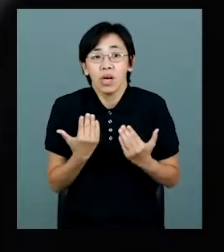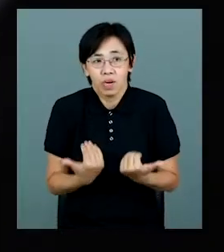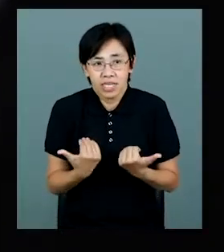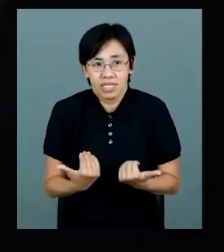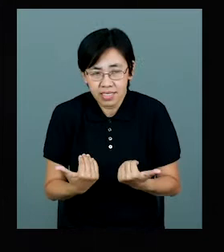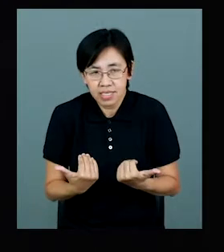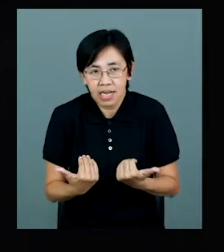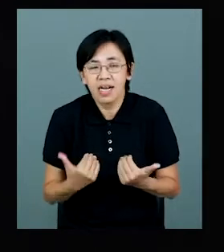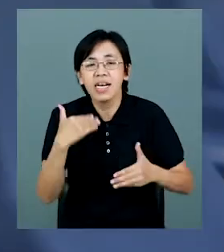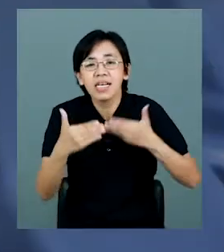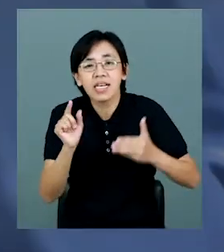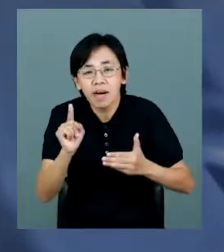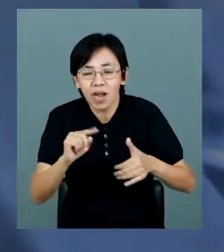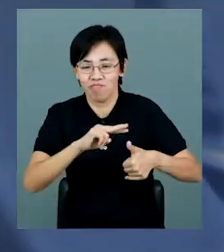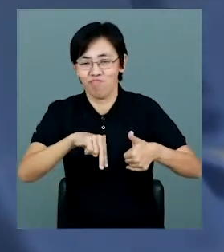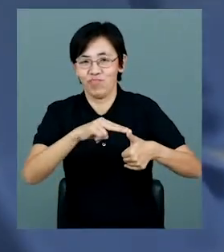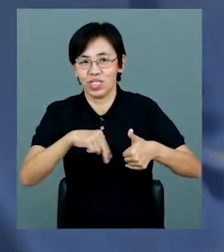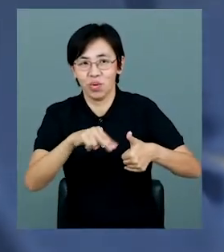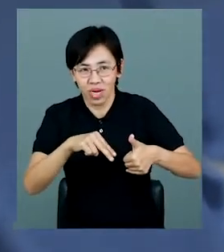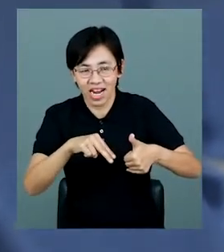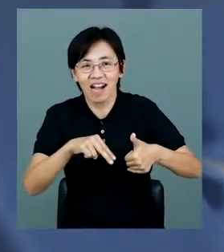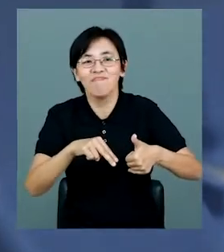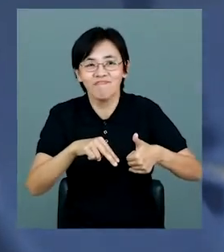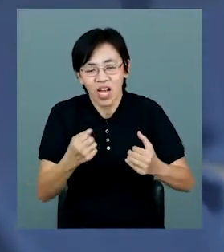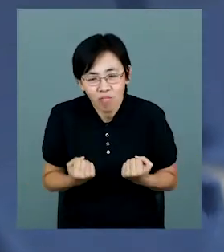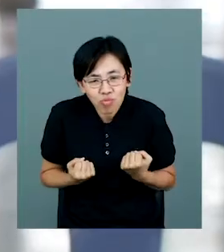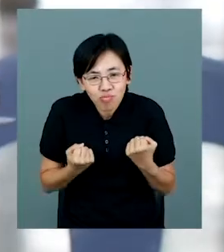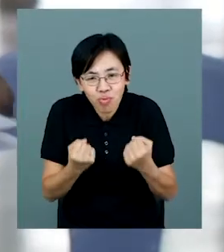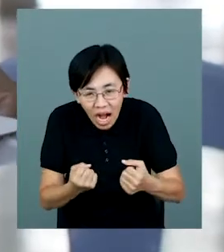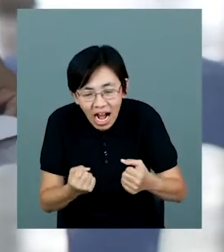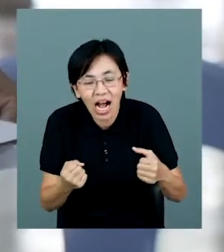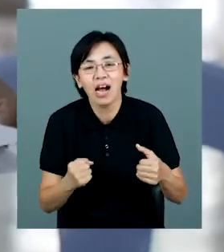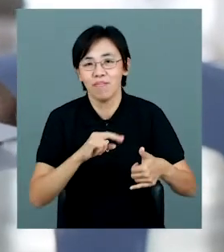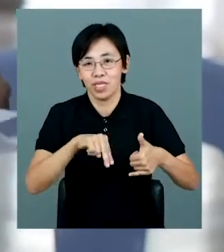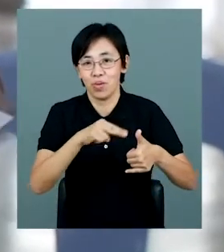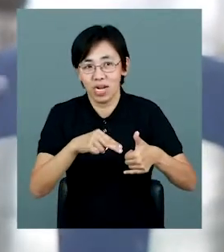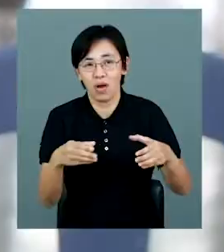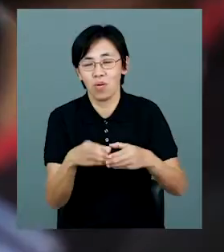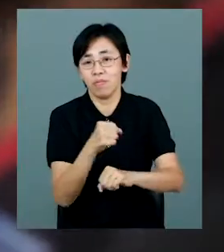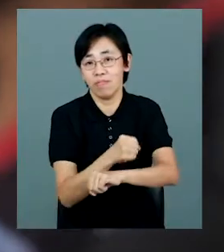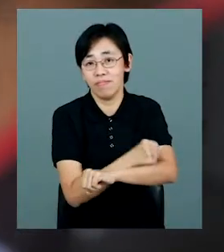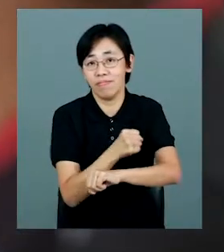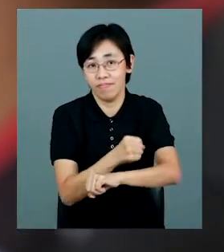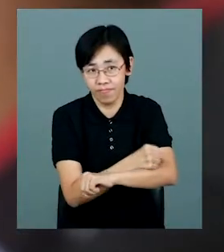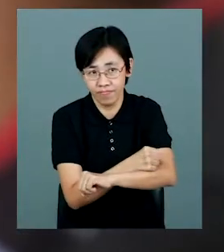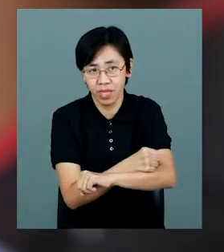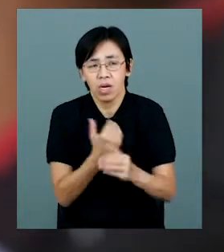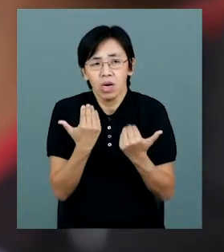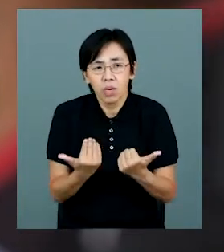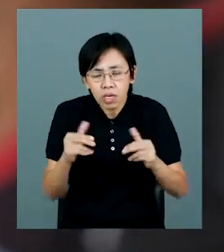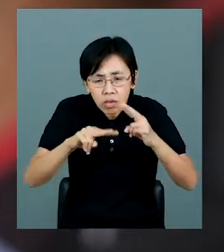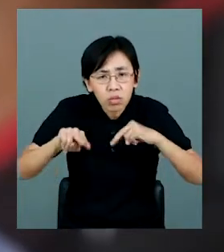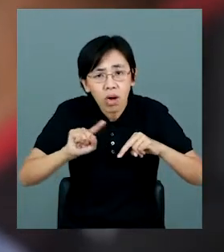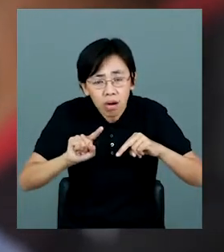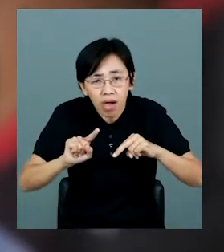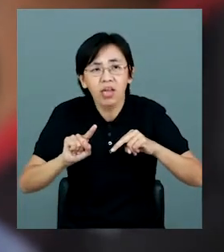วันนี้ค่ะเรามาลงกิจกรรมโมบายคลินิกหรือว่าคลินิกเคลื่อนที่เพื่อให้บริการสุขภาพกับกลุ่มแรงงานนะคะก็อย่างที่เห็นนะคะวันนี้